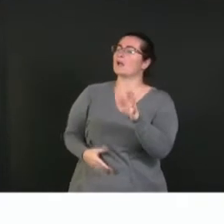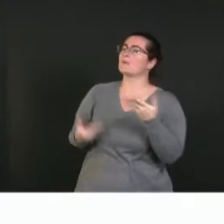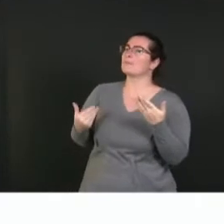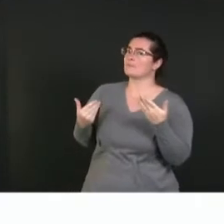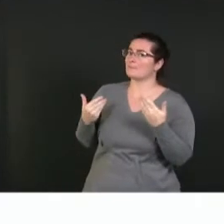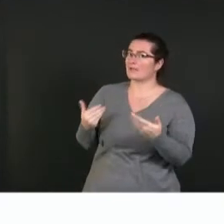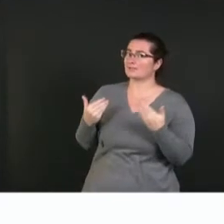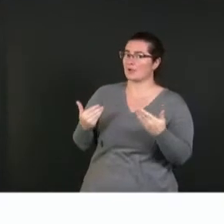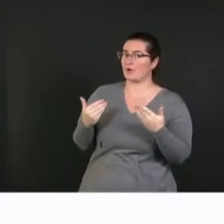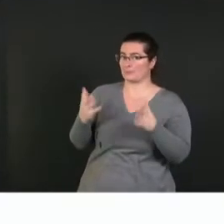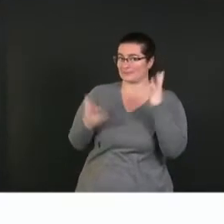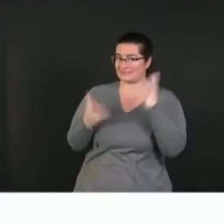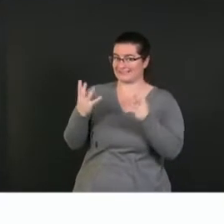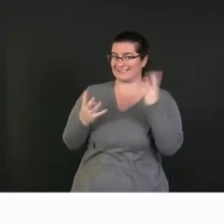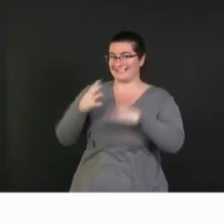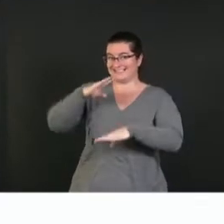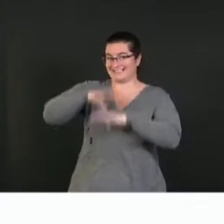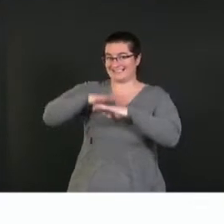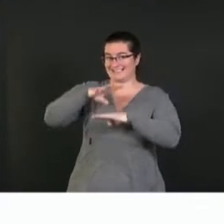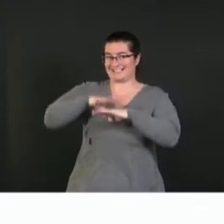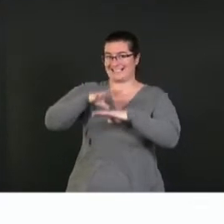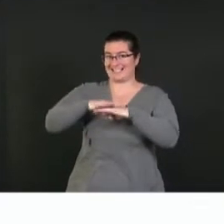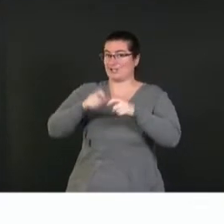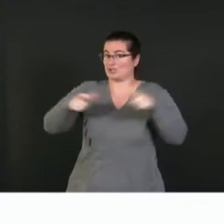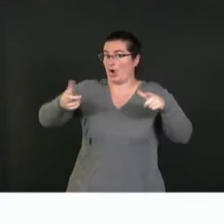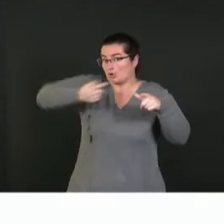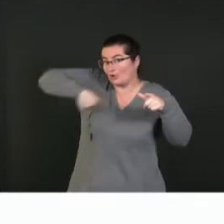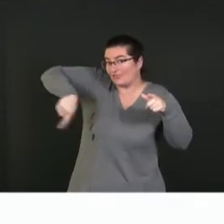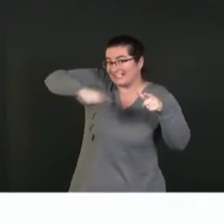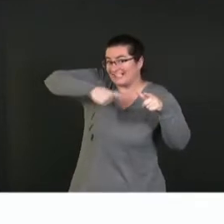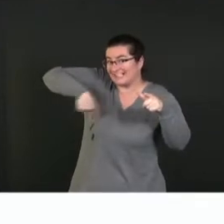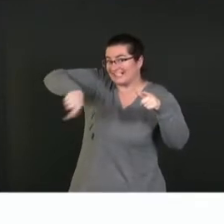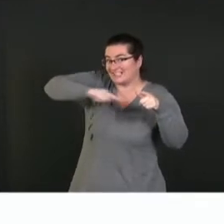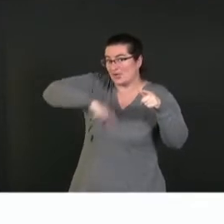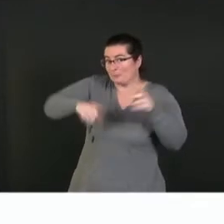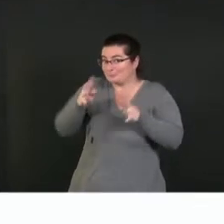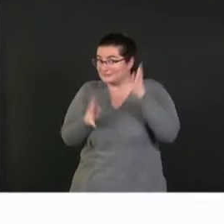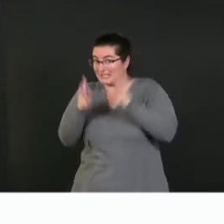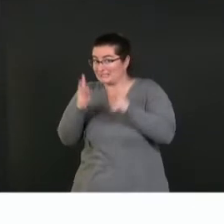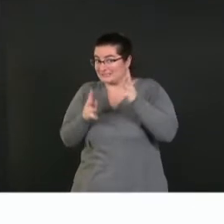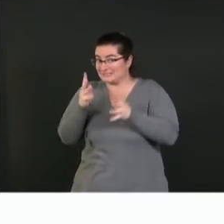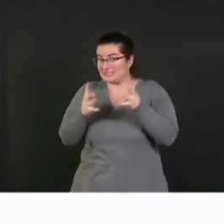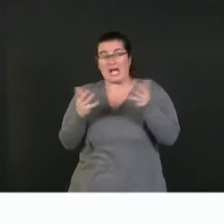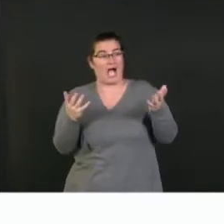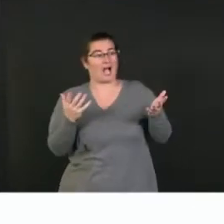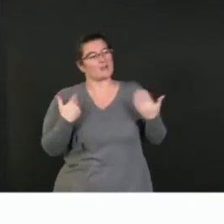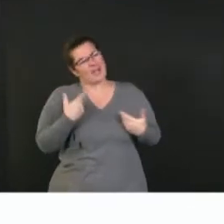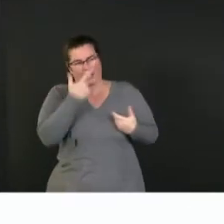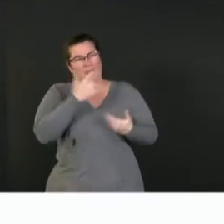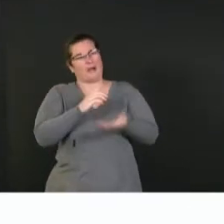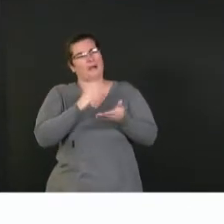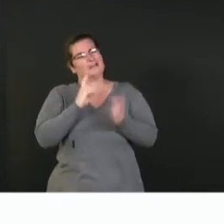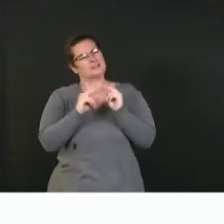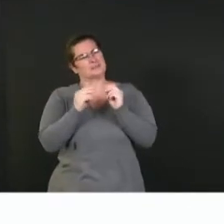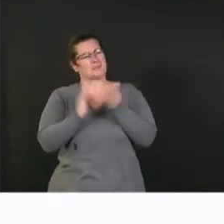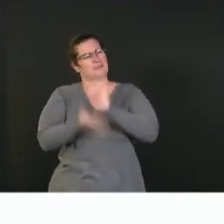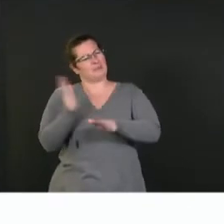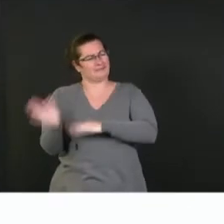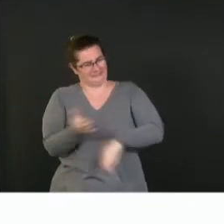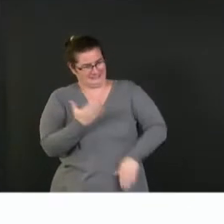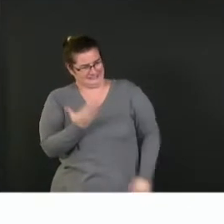maintenant du champ des bruyères ? On se rapproche là. Comme ici, ça, ce sera réglé, on n'en parlera plus. Mais, non, c'est pas dans cet esprit-là. Non, mais